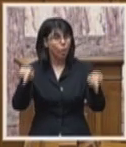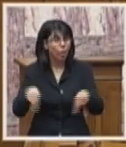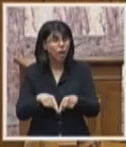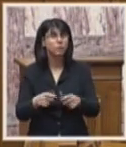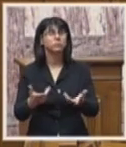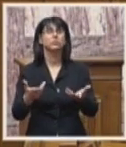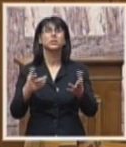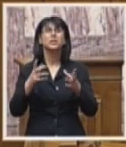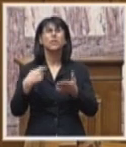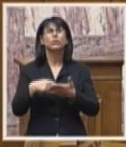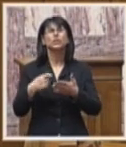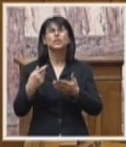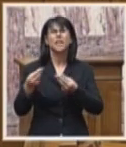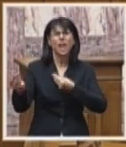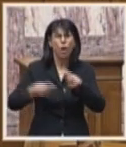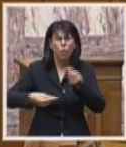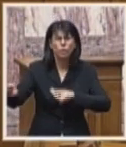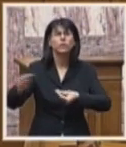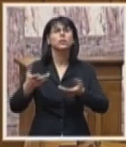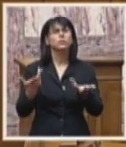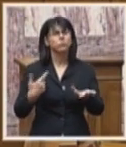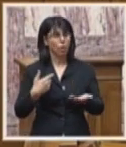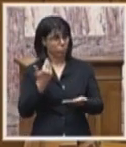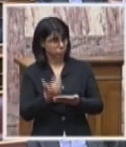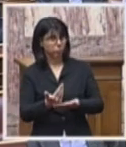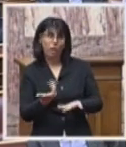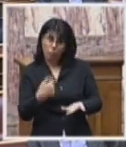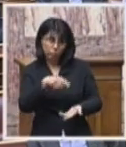επί των συναλλαγών, όπως προτείνω και θα ήθελα και τη θέση σας,